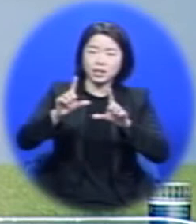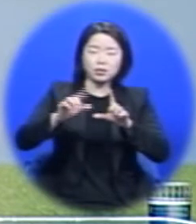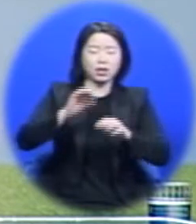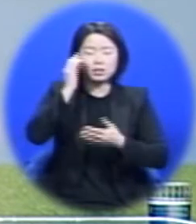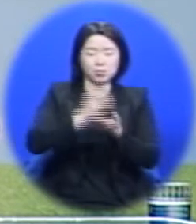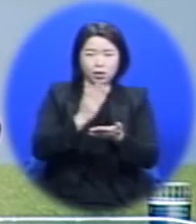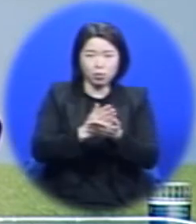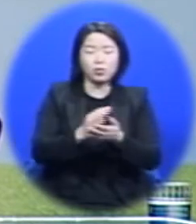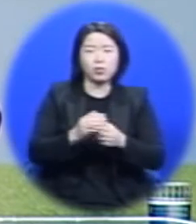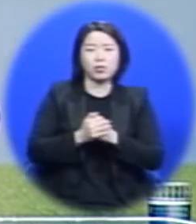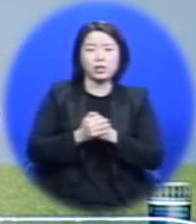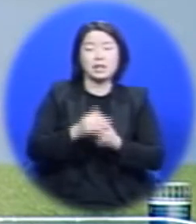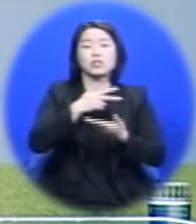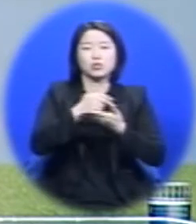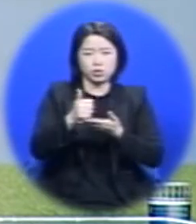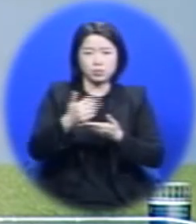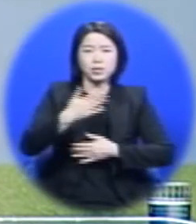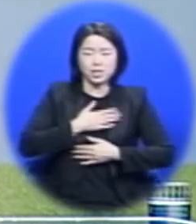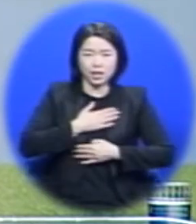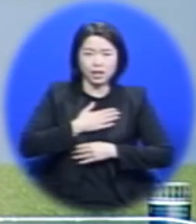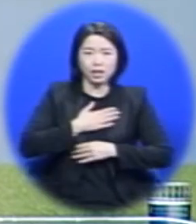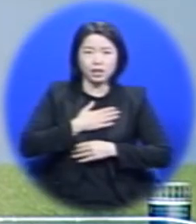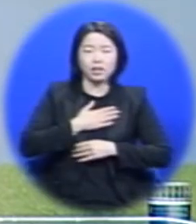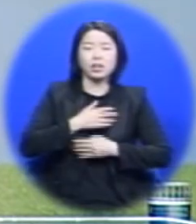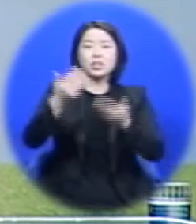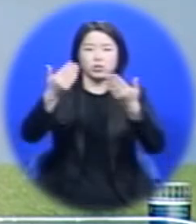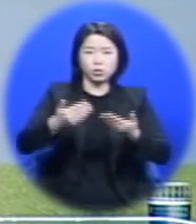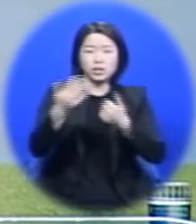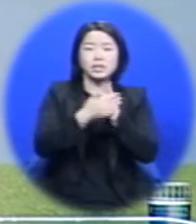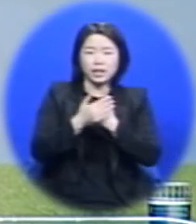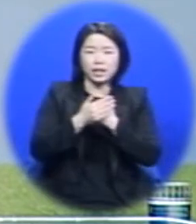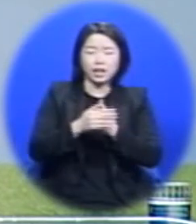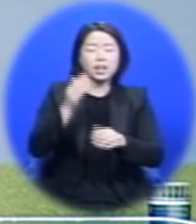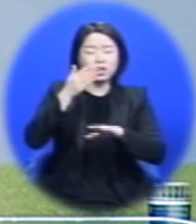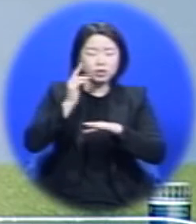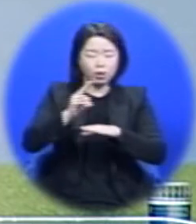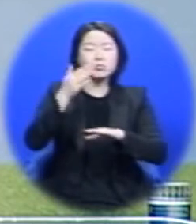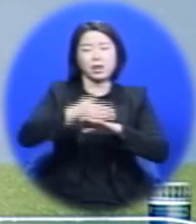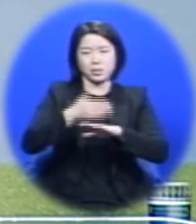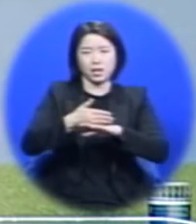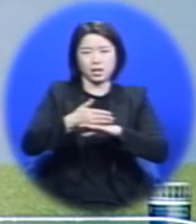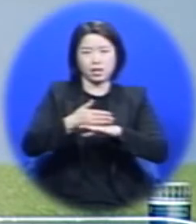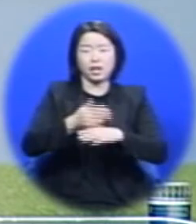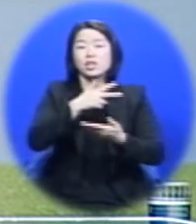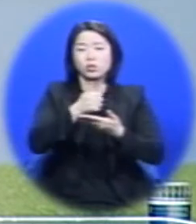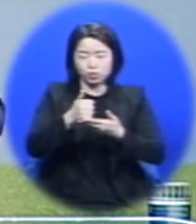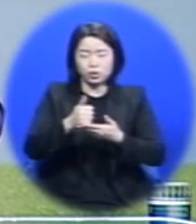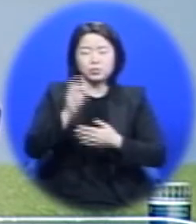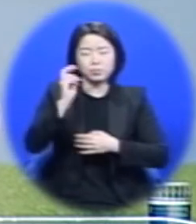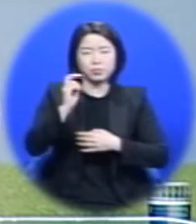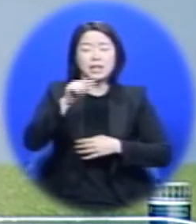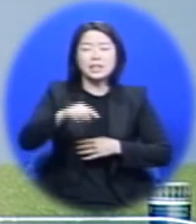마시고, 주님, 제게 주신 은혜가 너무 감사합니다. 주님이시군요.